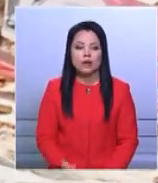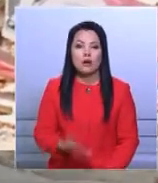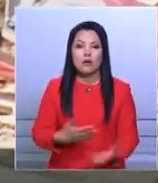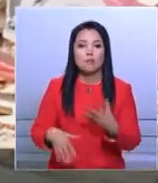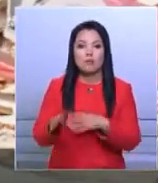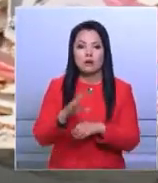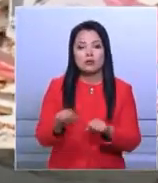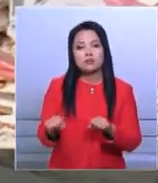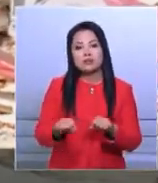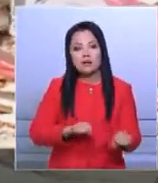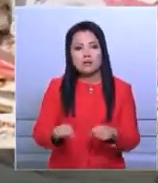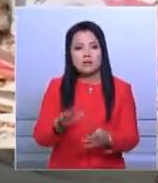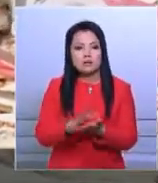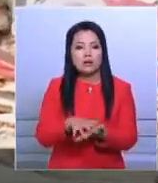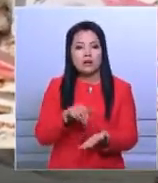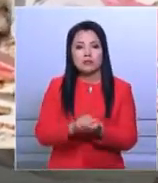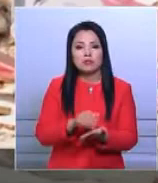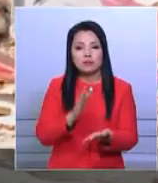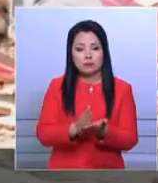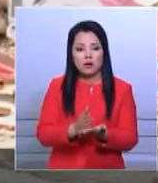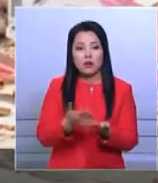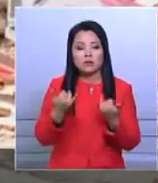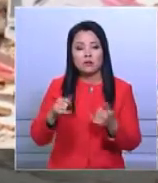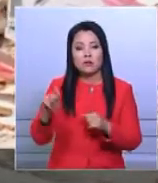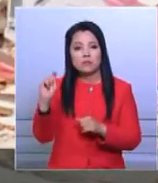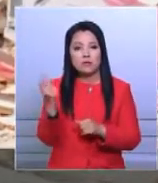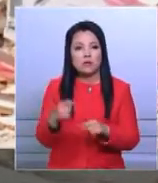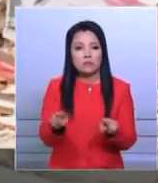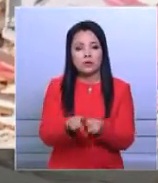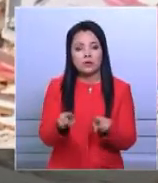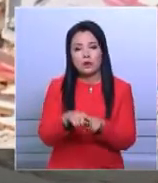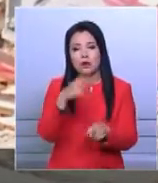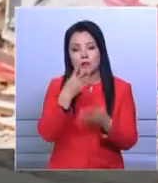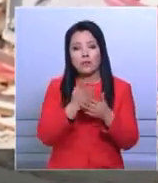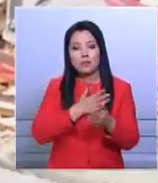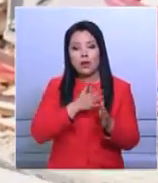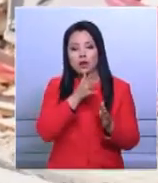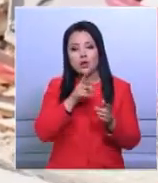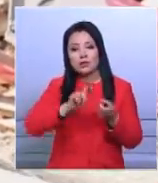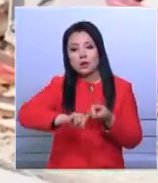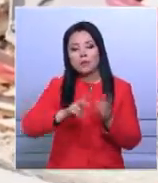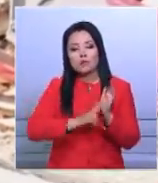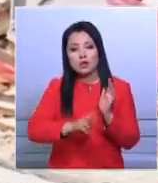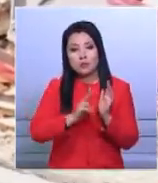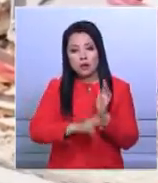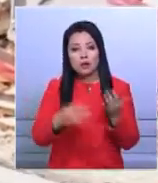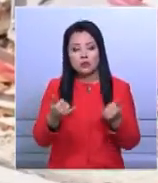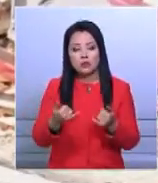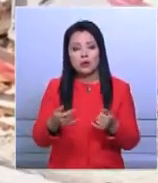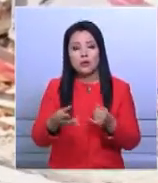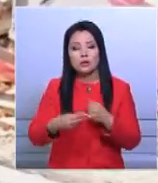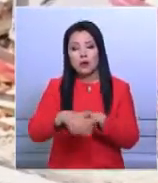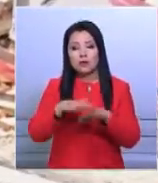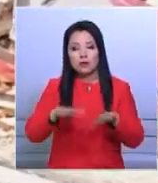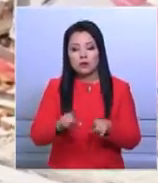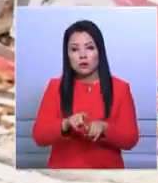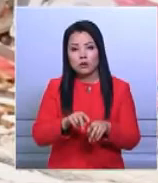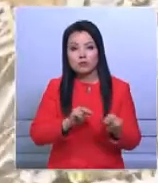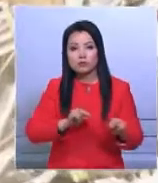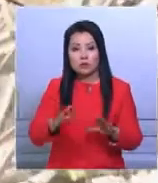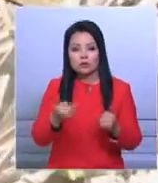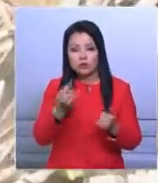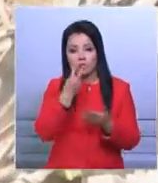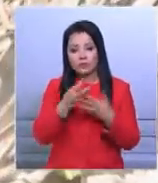Барлығы қирап қалды, атыс шабыс болғанға ұқсайды. Менің жасым 74-те, мұндайды көрген емеспін. Туған қаламның мына кейпін көріп қатты қынжылып отырмын.